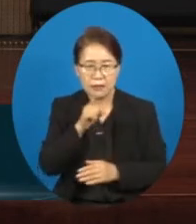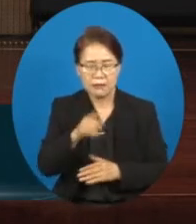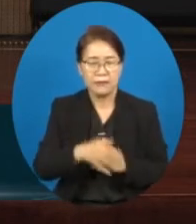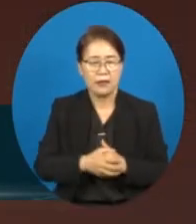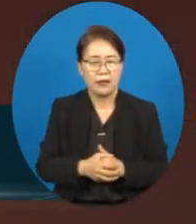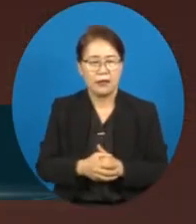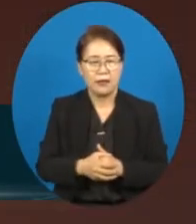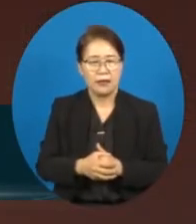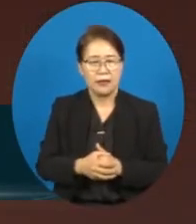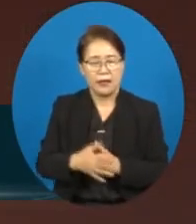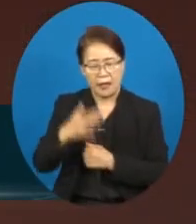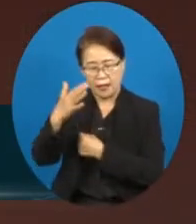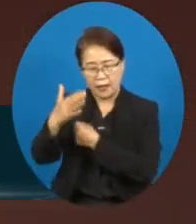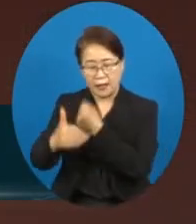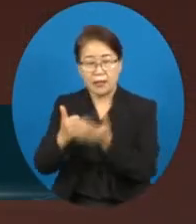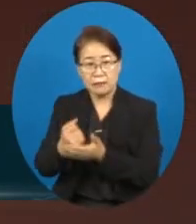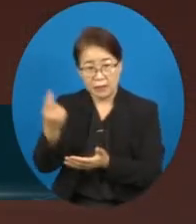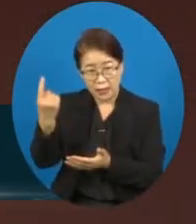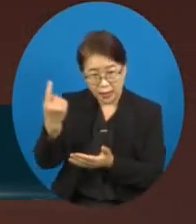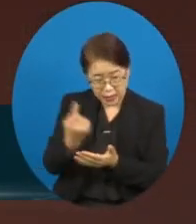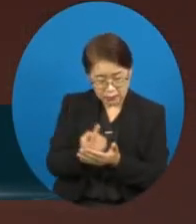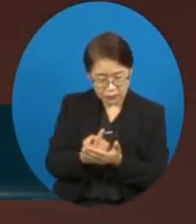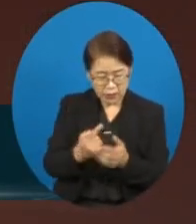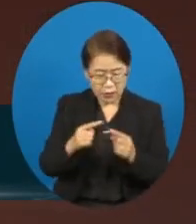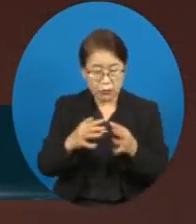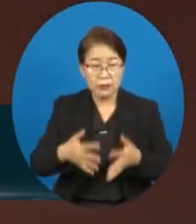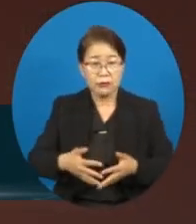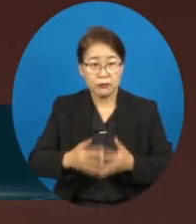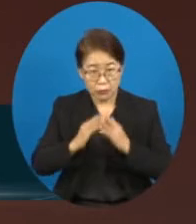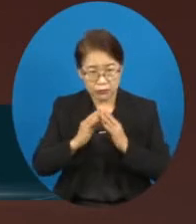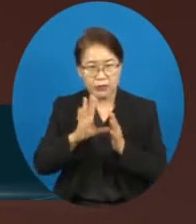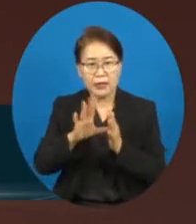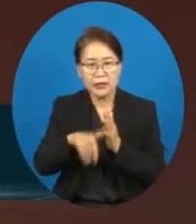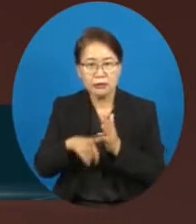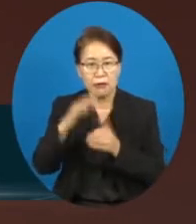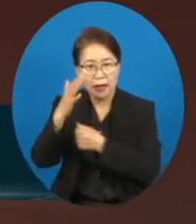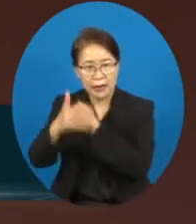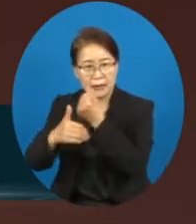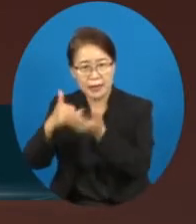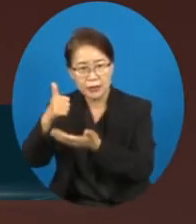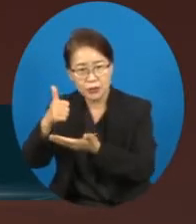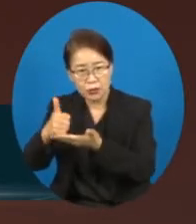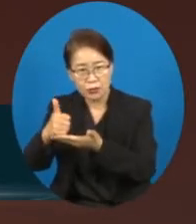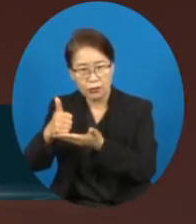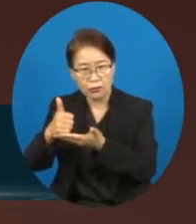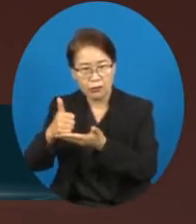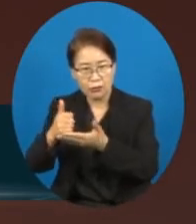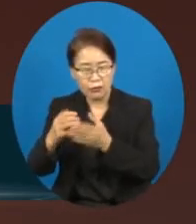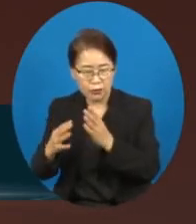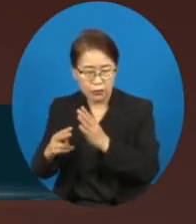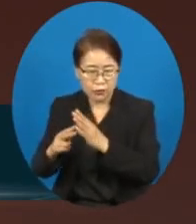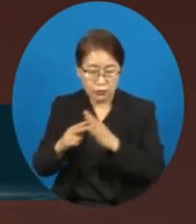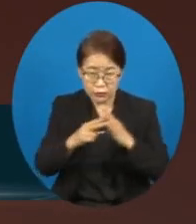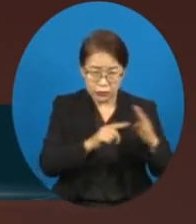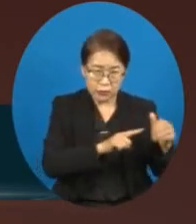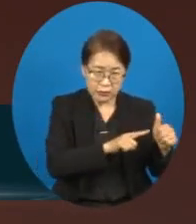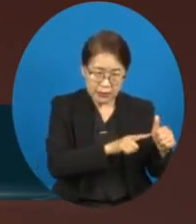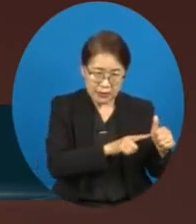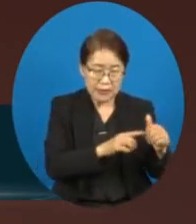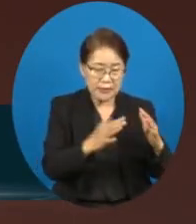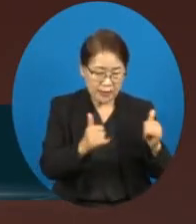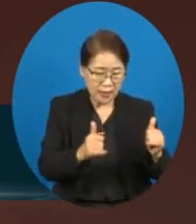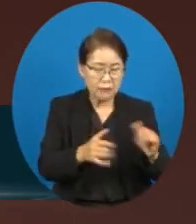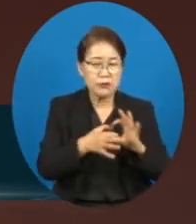당신의 임재가 있는 성전을 건축할 때도 하나님께서 수룹바벨의 손을 통하여